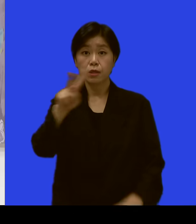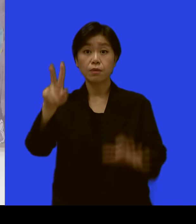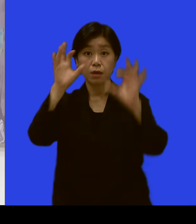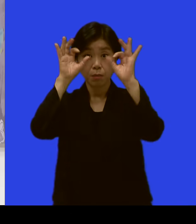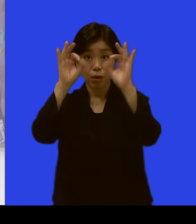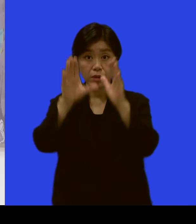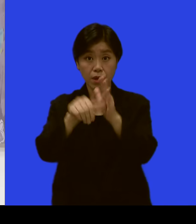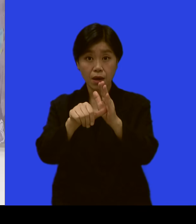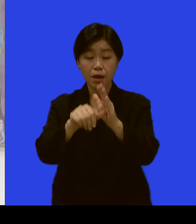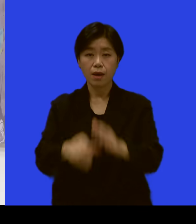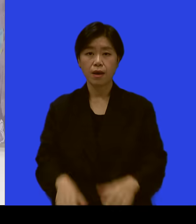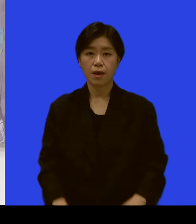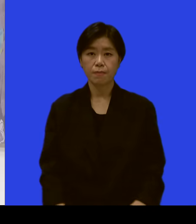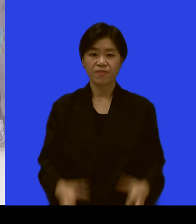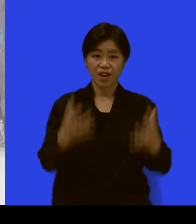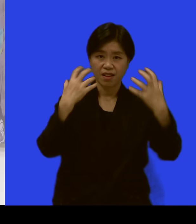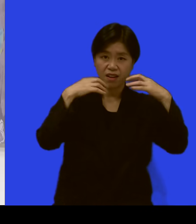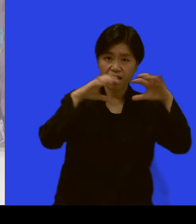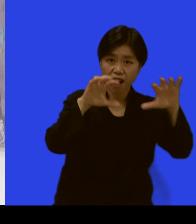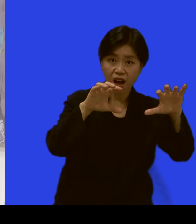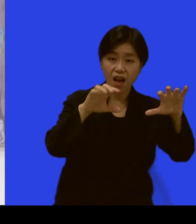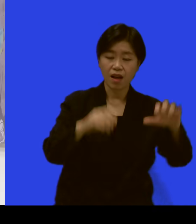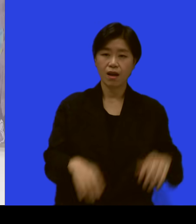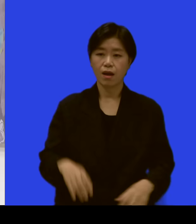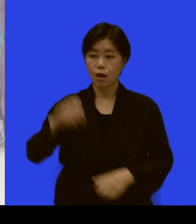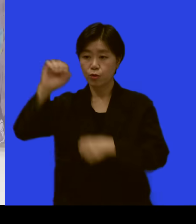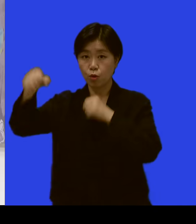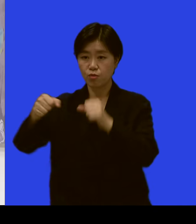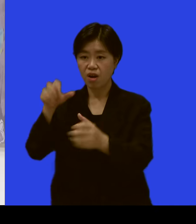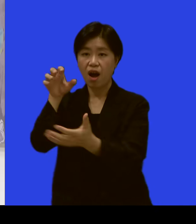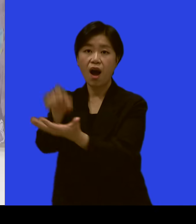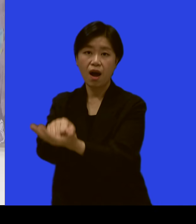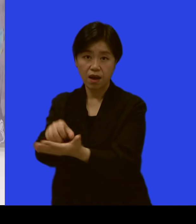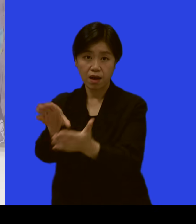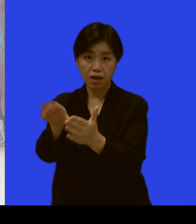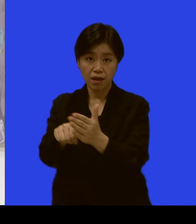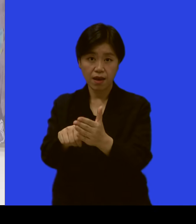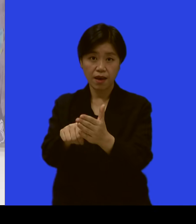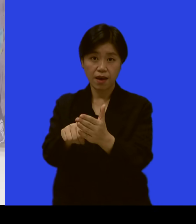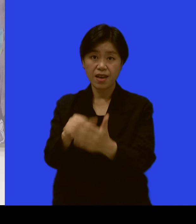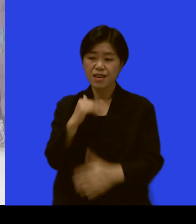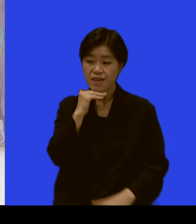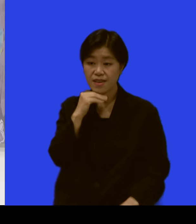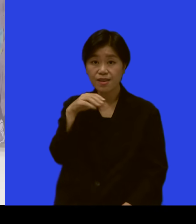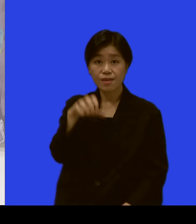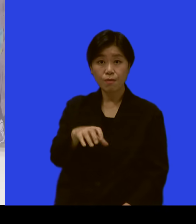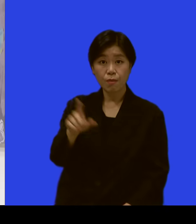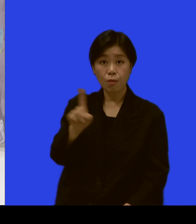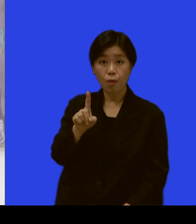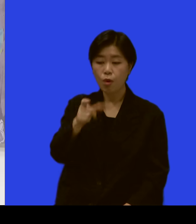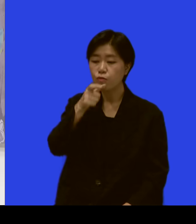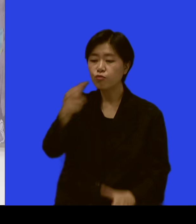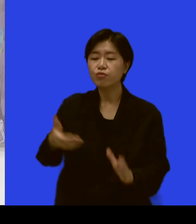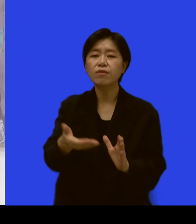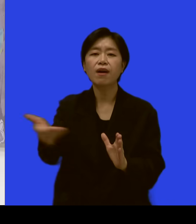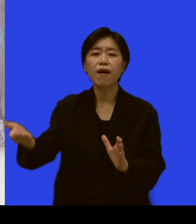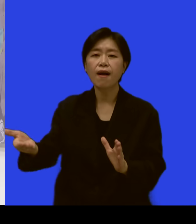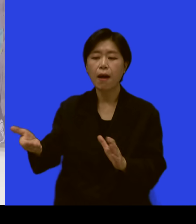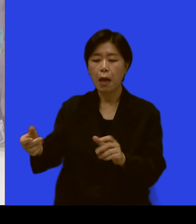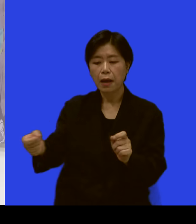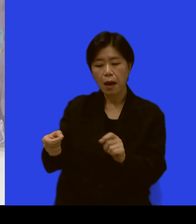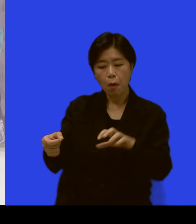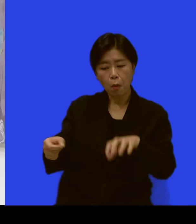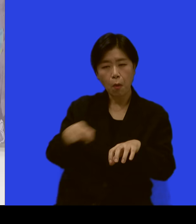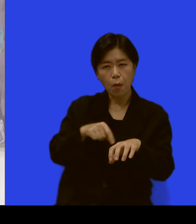보면 포식동물들이요. 네. 포식자들이 그 물가에서 사냥을 해요, 보통. 근데 우린 양이잖아요. 근데